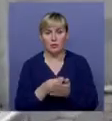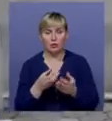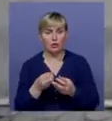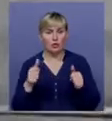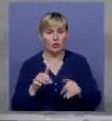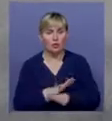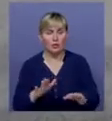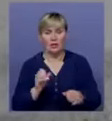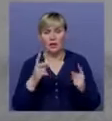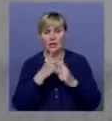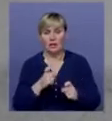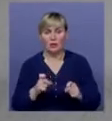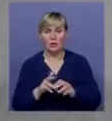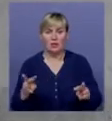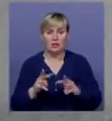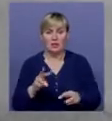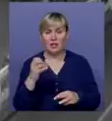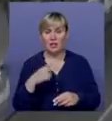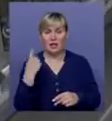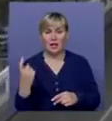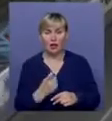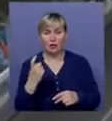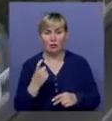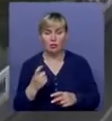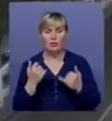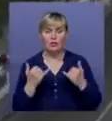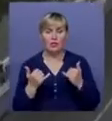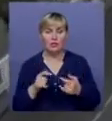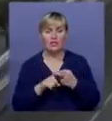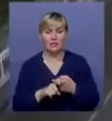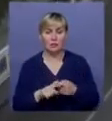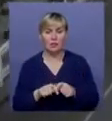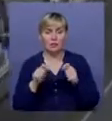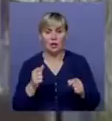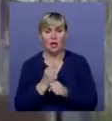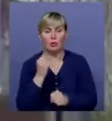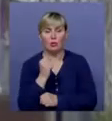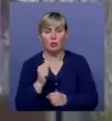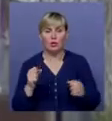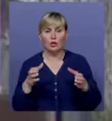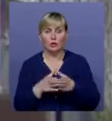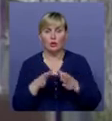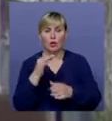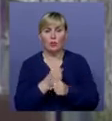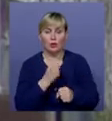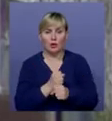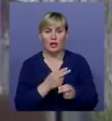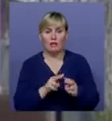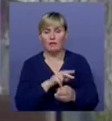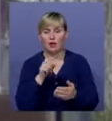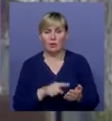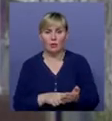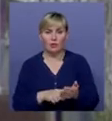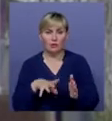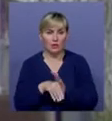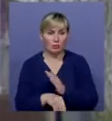определены. Как заявил вице-министр нацэкономики Мади Такиев, сейчас в ведомстве создается рабочая группа по проработке данного вопроса. В нее